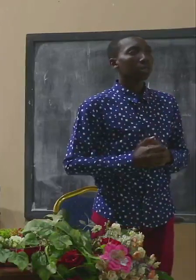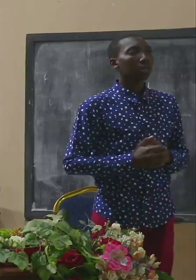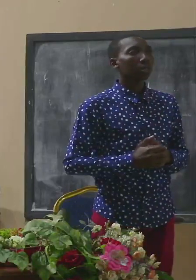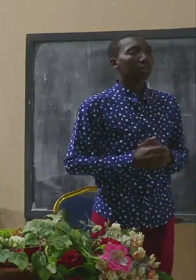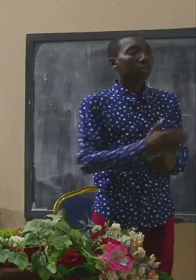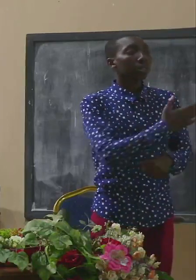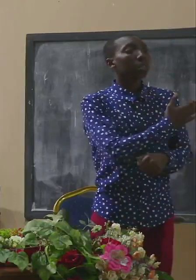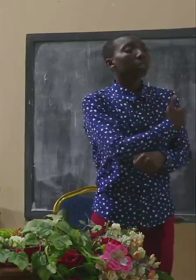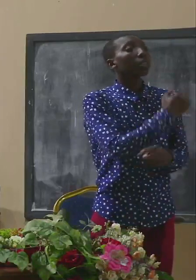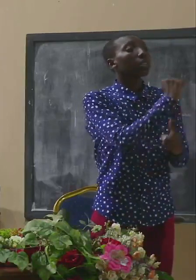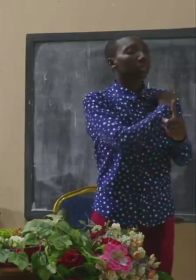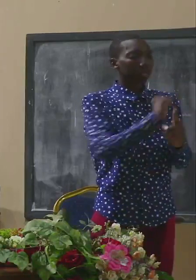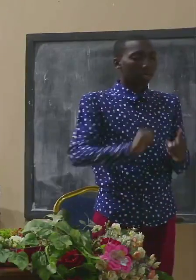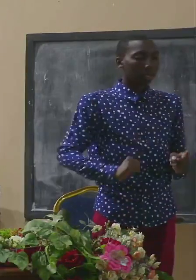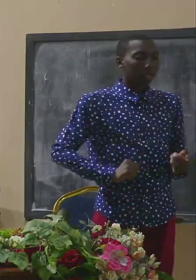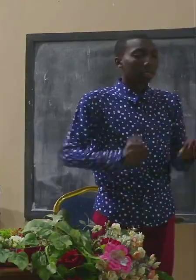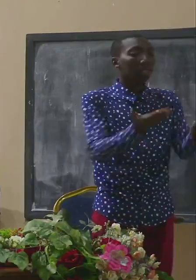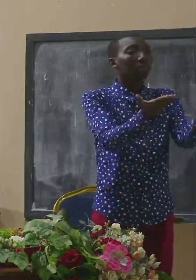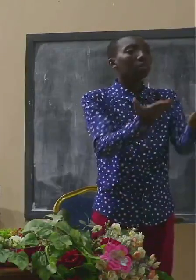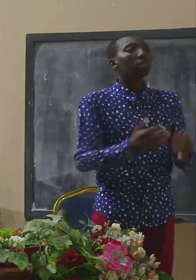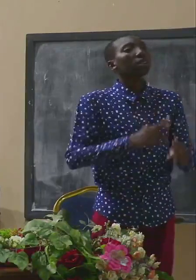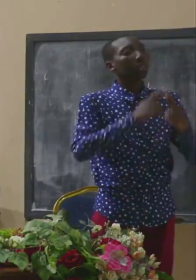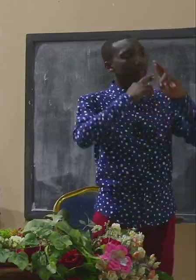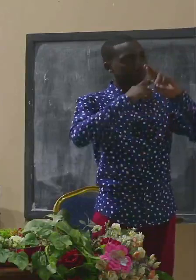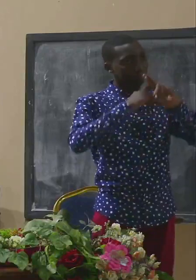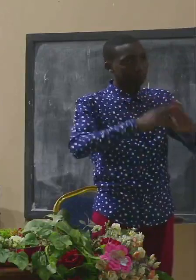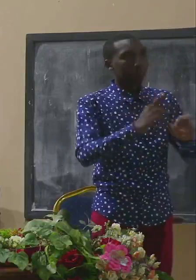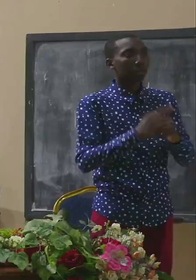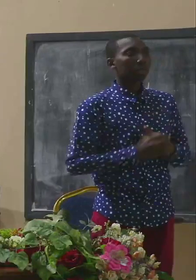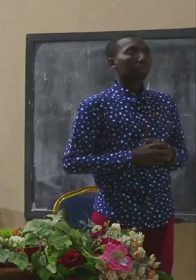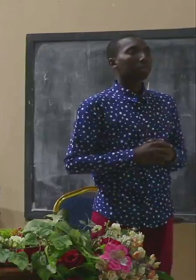Na Bwana atajibia. Et le Seigneur répondra.